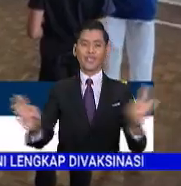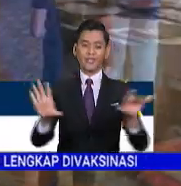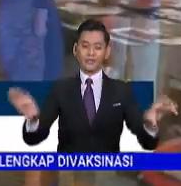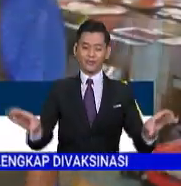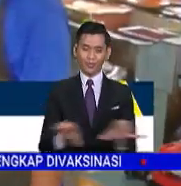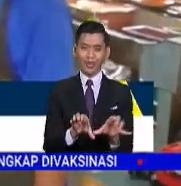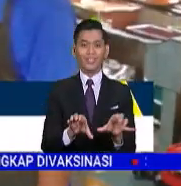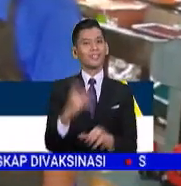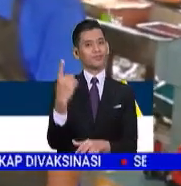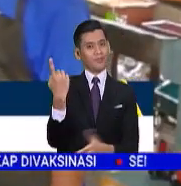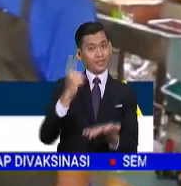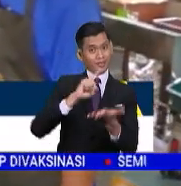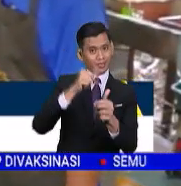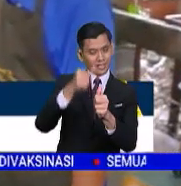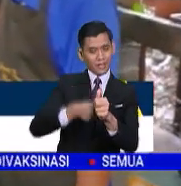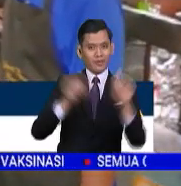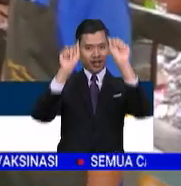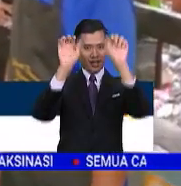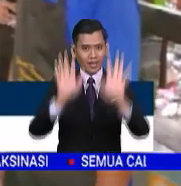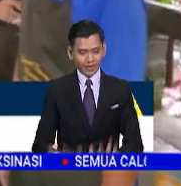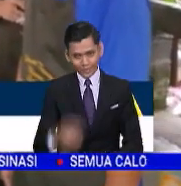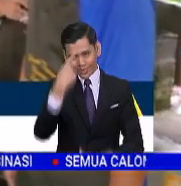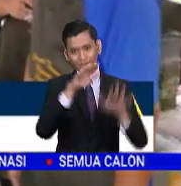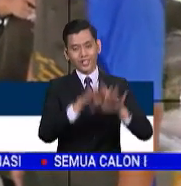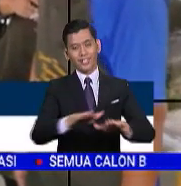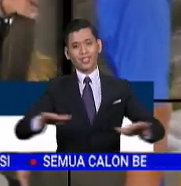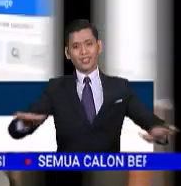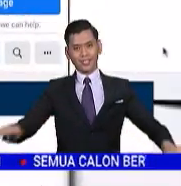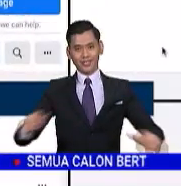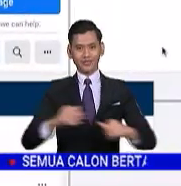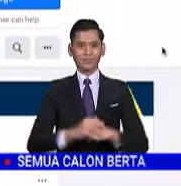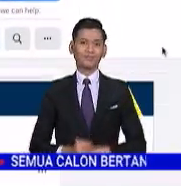setiap minggu bagi kanak-kanak di Kampung Seri Mendapat.